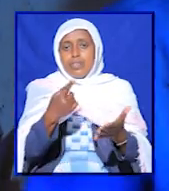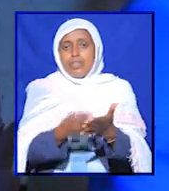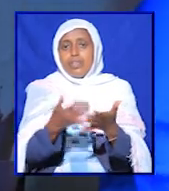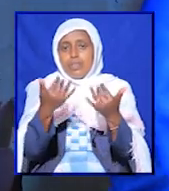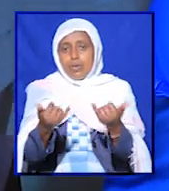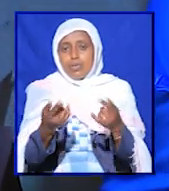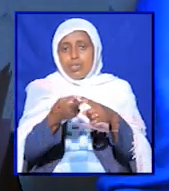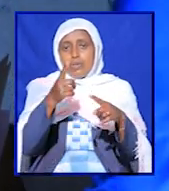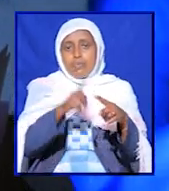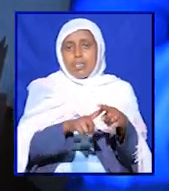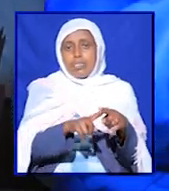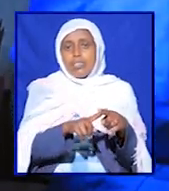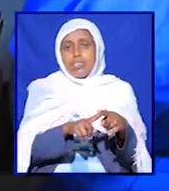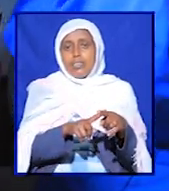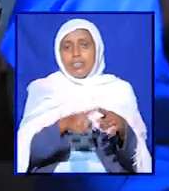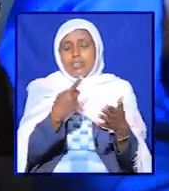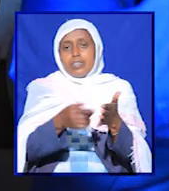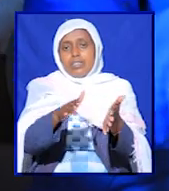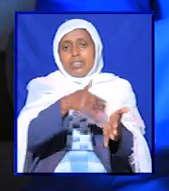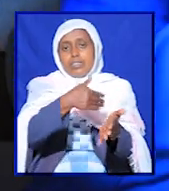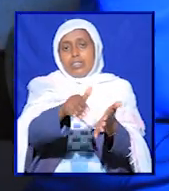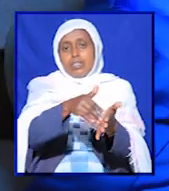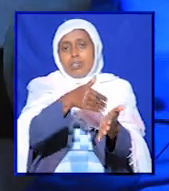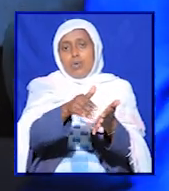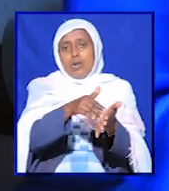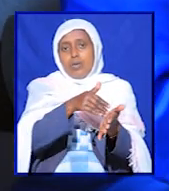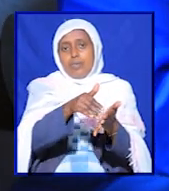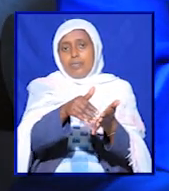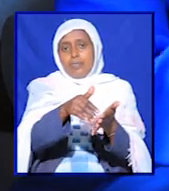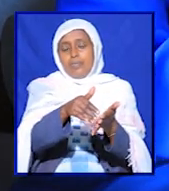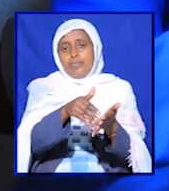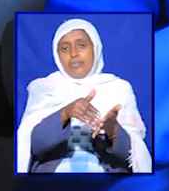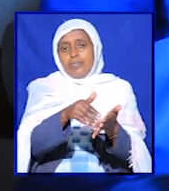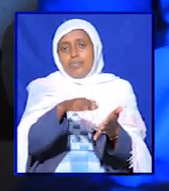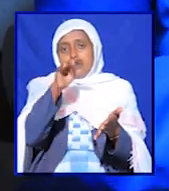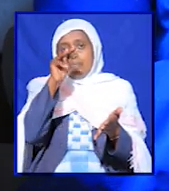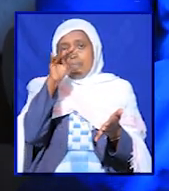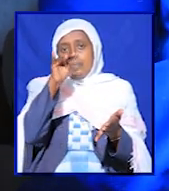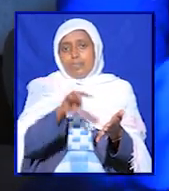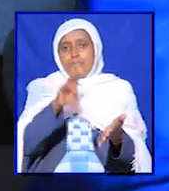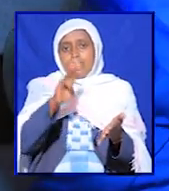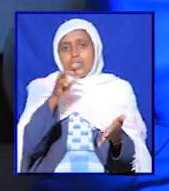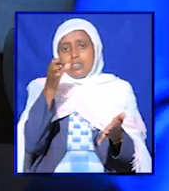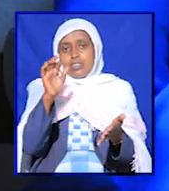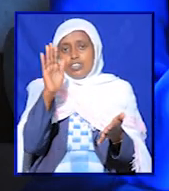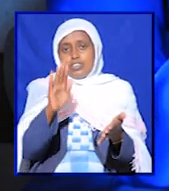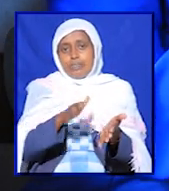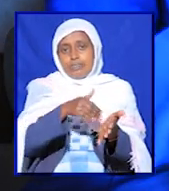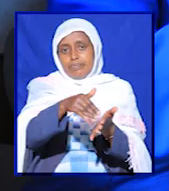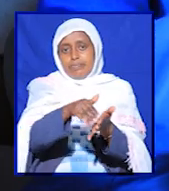ይሄን አሁን እንትን ለመመለስ ወደዚህ እንደዚህ ቀባዋለሁ። ይሄን ማስትሽ በግልባጩ እንደዚህ